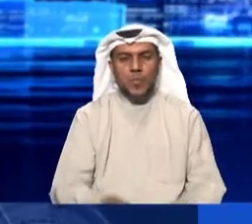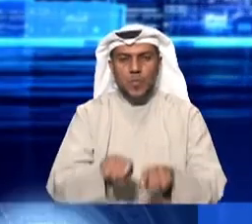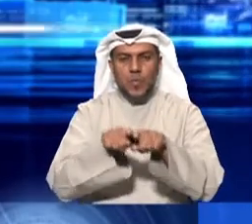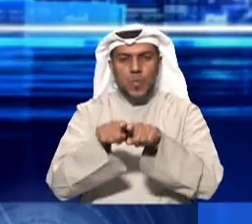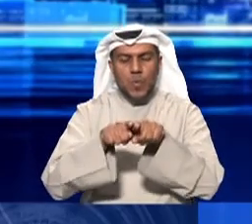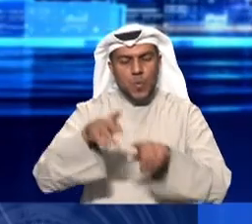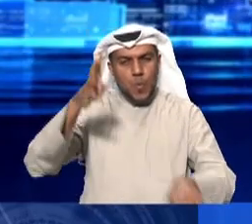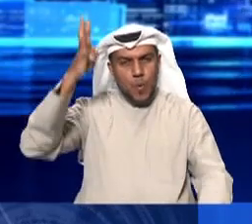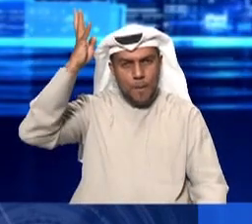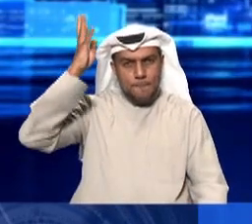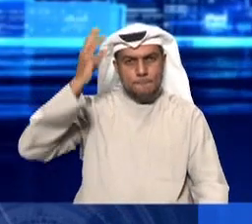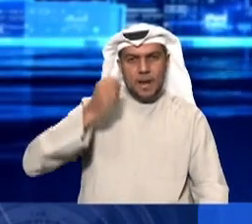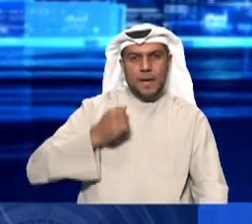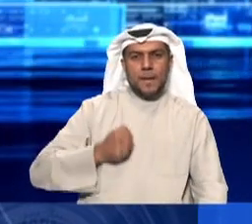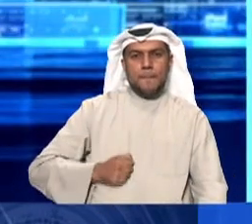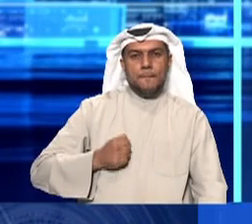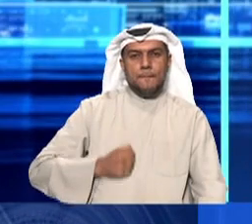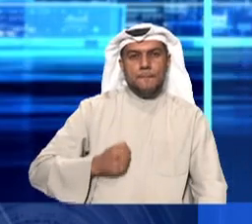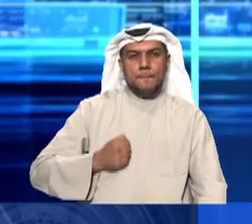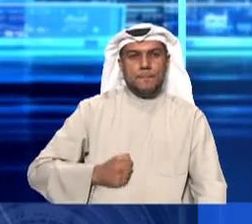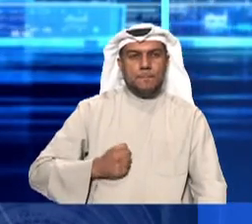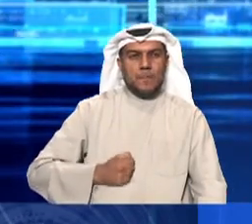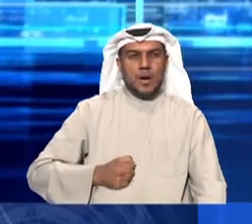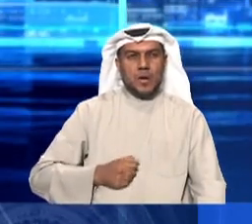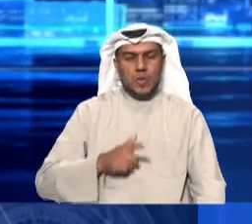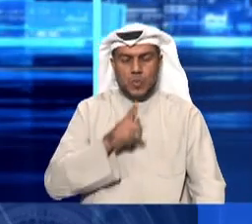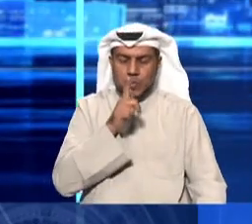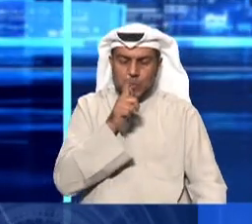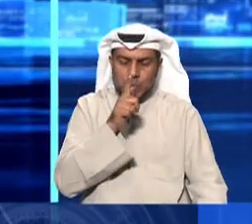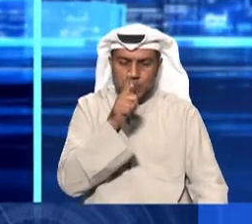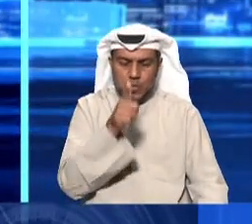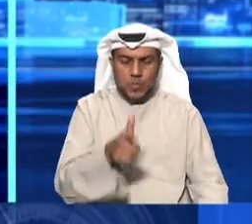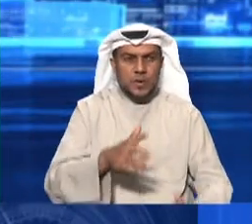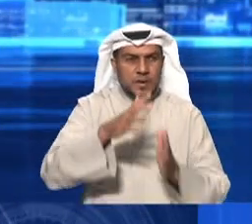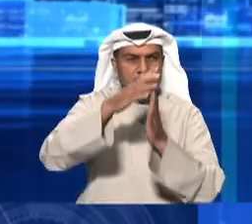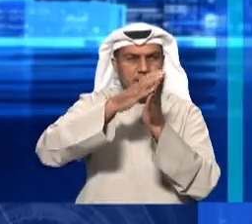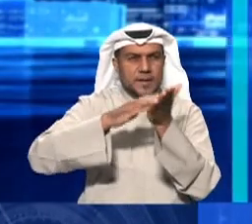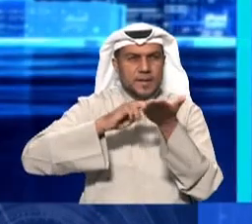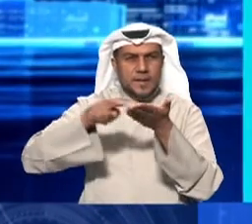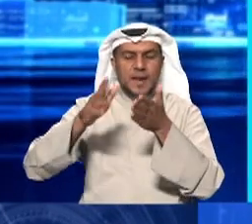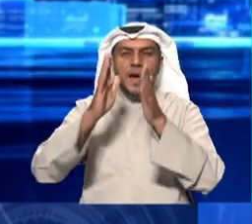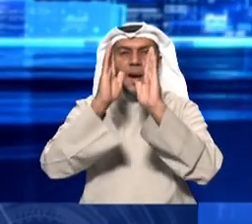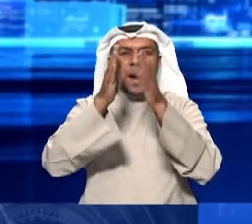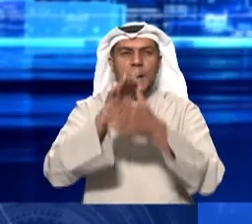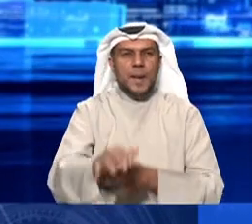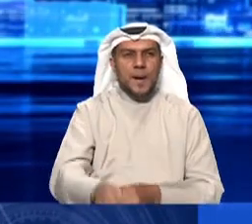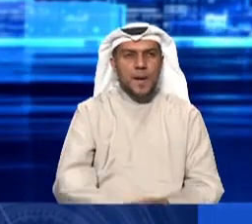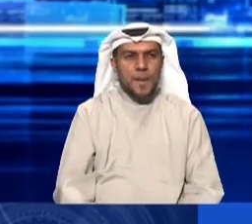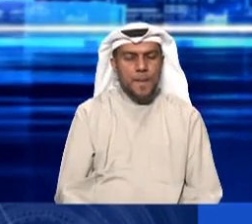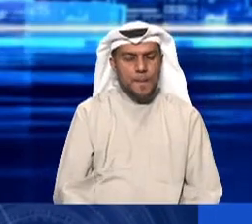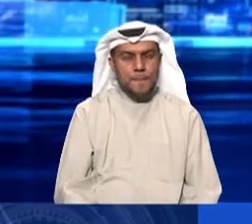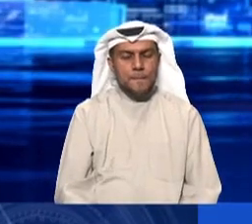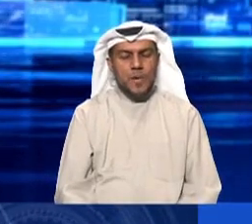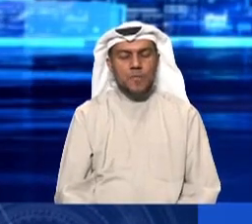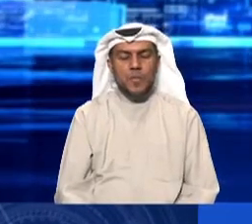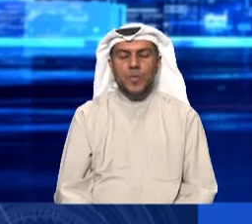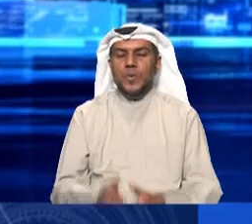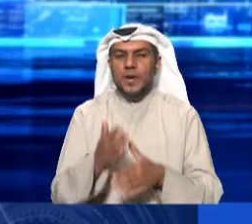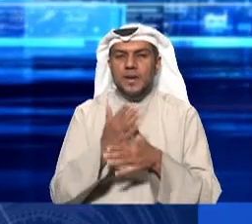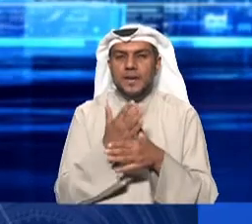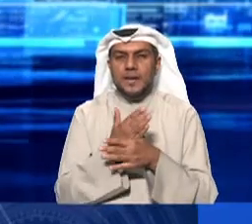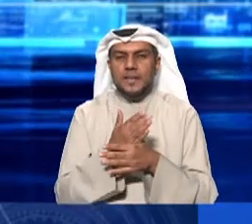الملك حمد بن عيسى بن سلمان الخليفة ملك مملكة البحرين الشقيقة، عرب فيها سمو حفظه الله عن خالص